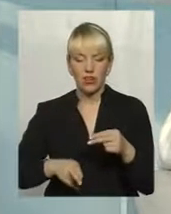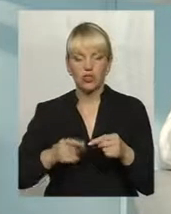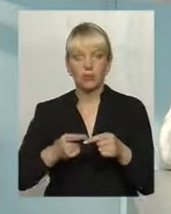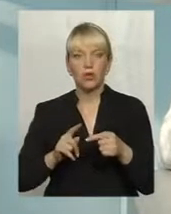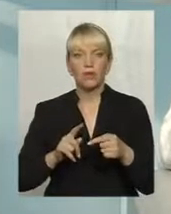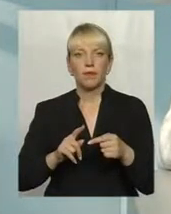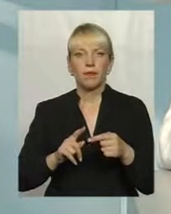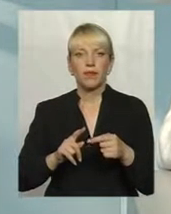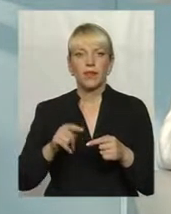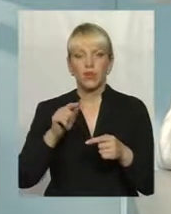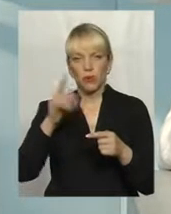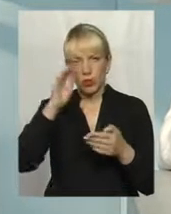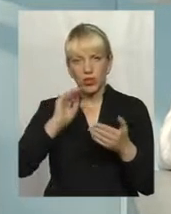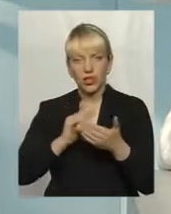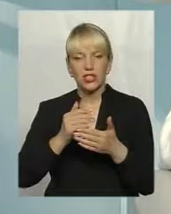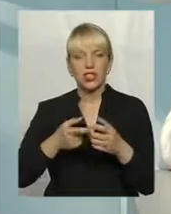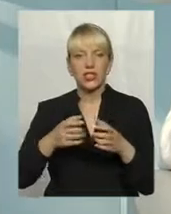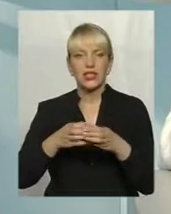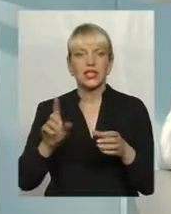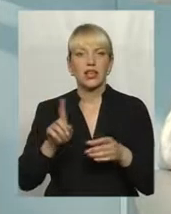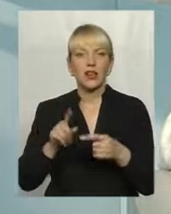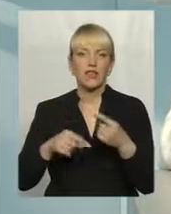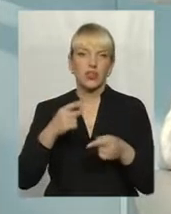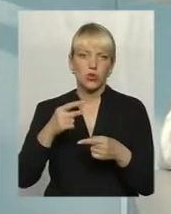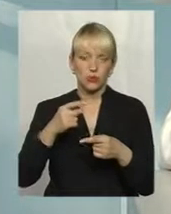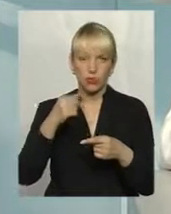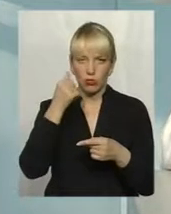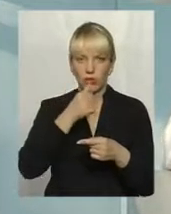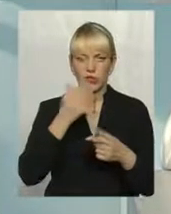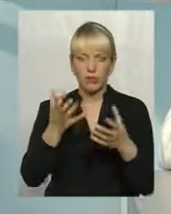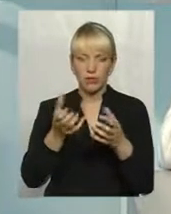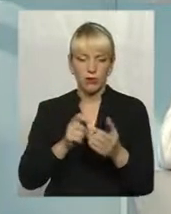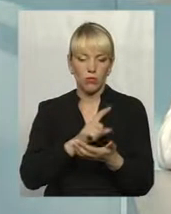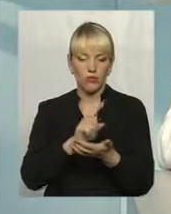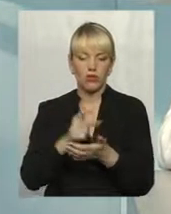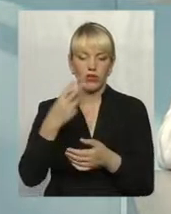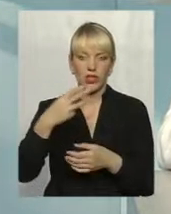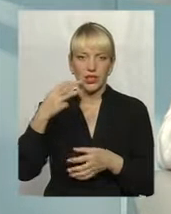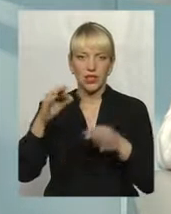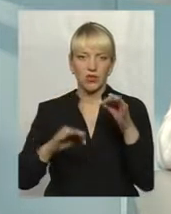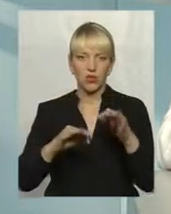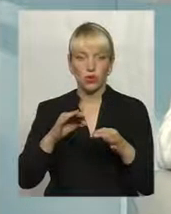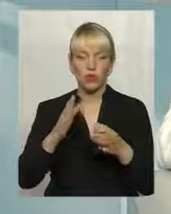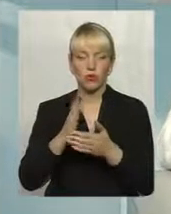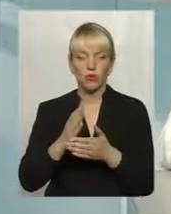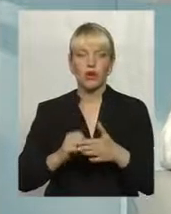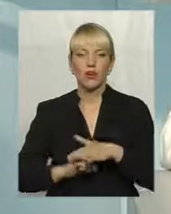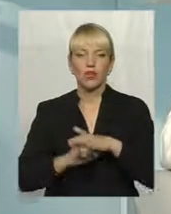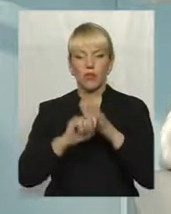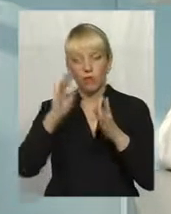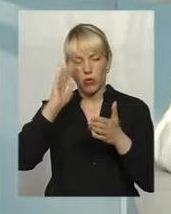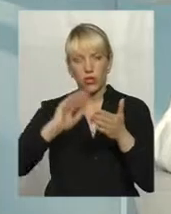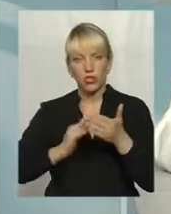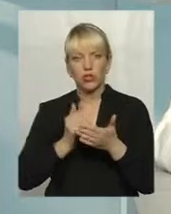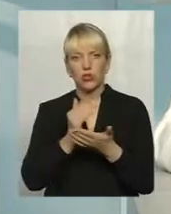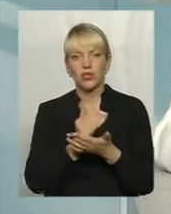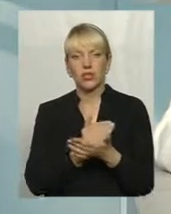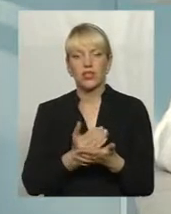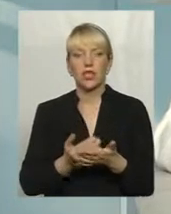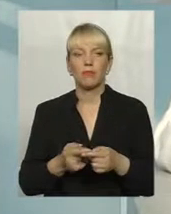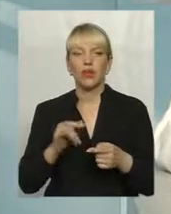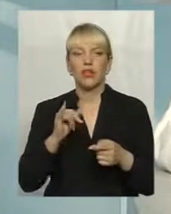яка обов'язково на наступних парламентських виборах візьме 30% і ляже в основу політичної системи. А на основі тої